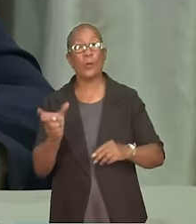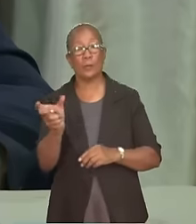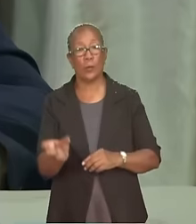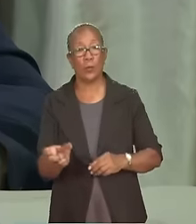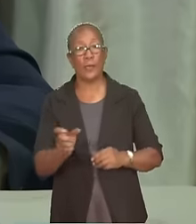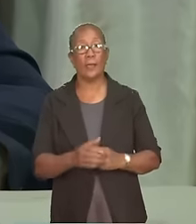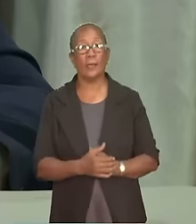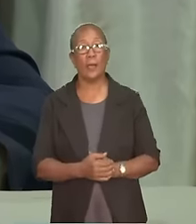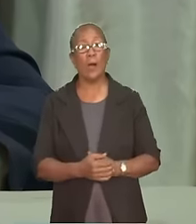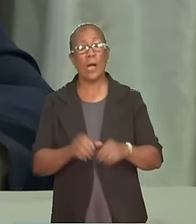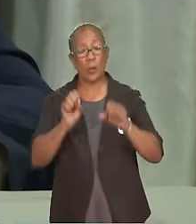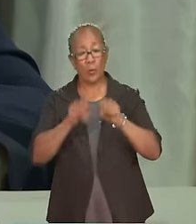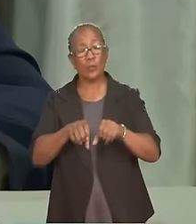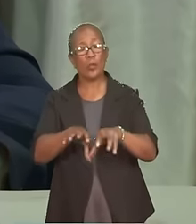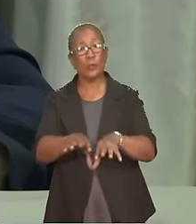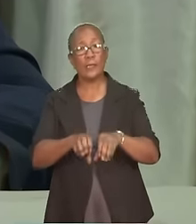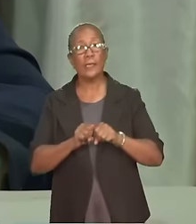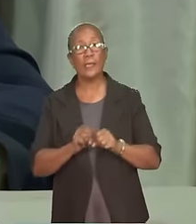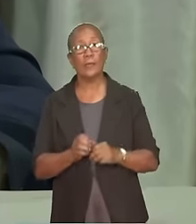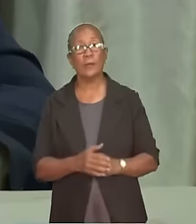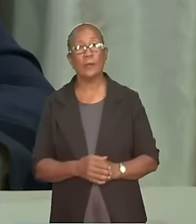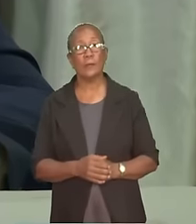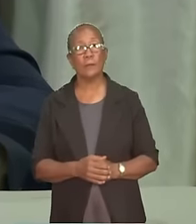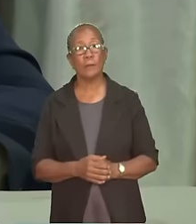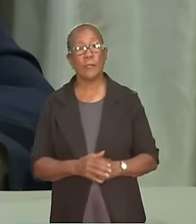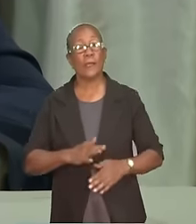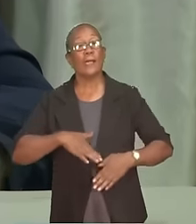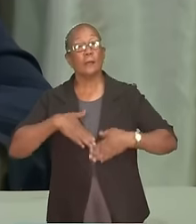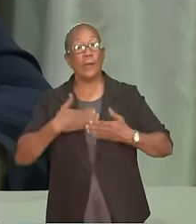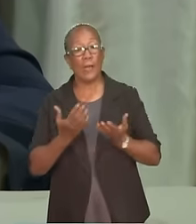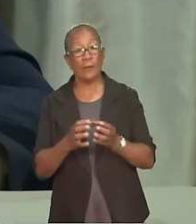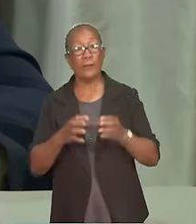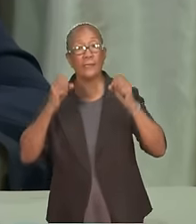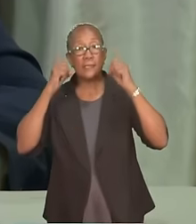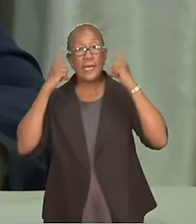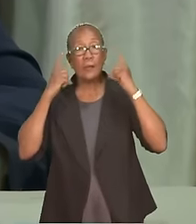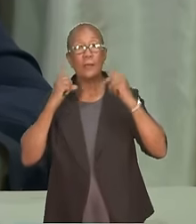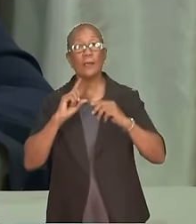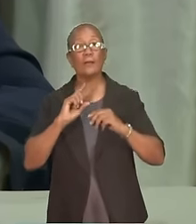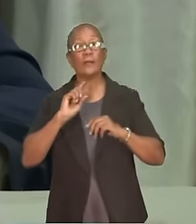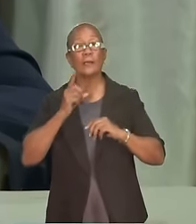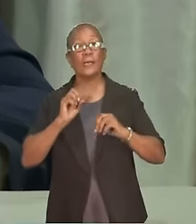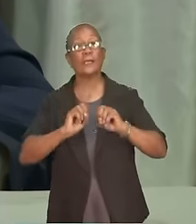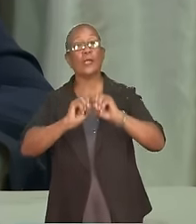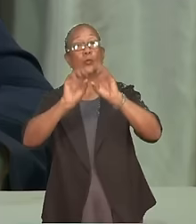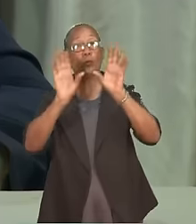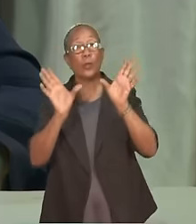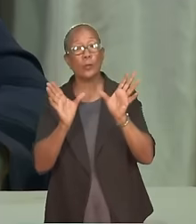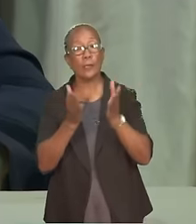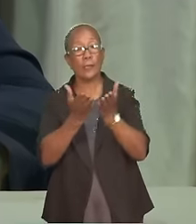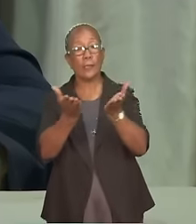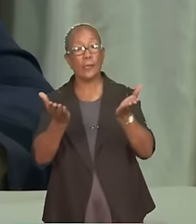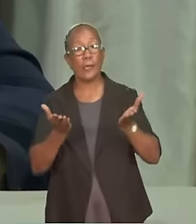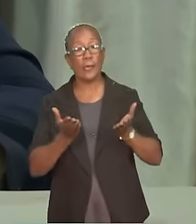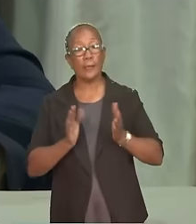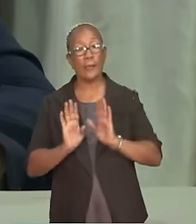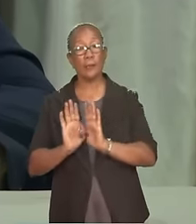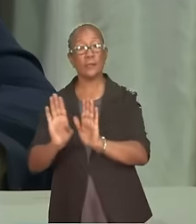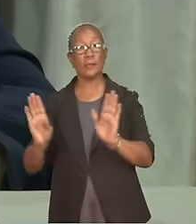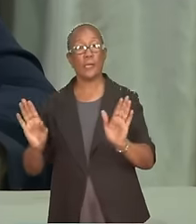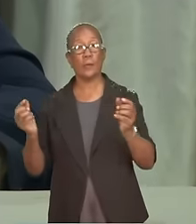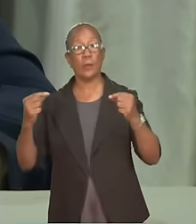We gaan besluiten nemen in het belang van het land. In het belang van die samenleving. Dat er meer duidelijkheid en meer bescherming komt naar